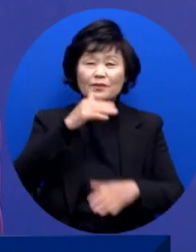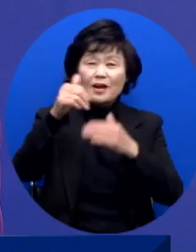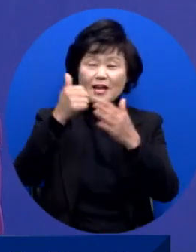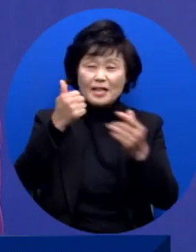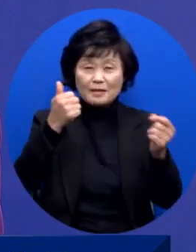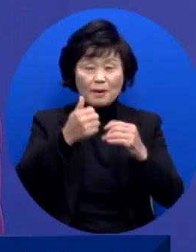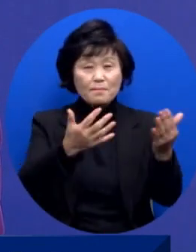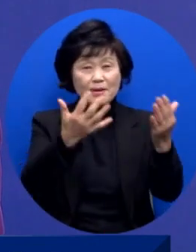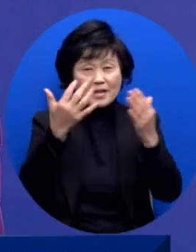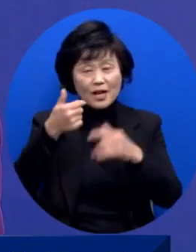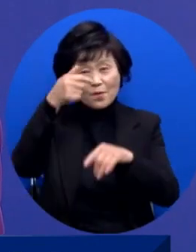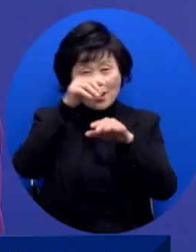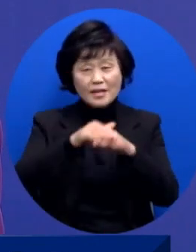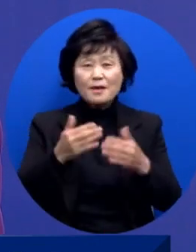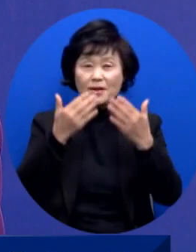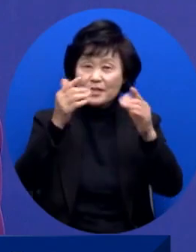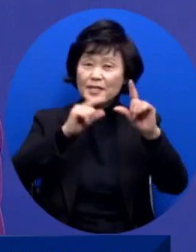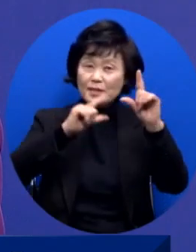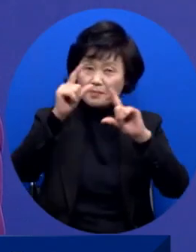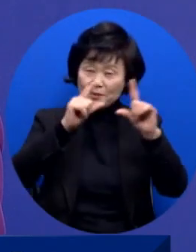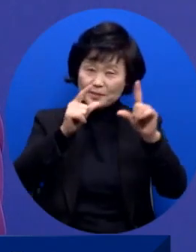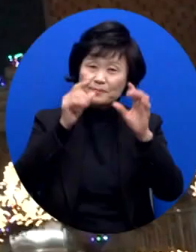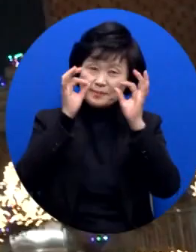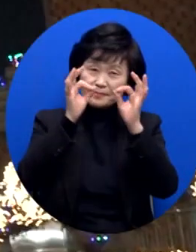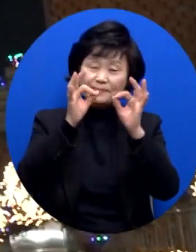한국교회 모습을 이현지 기자가 취재했습니다.